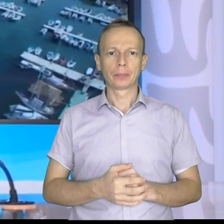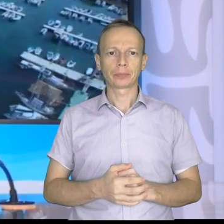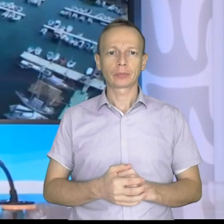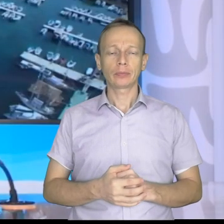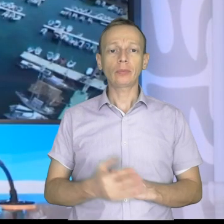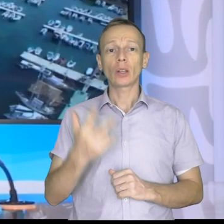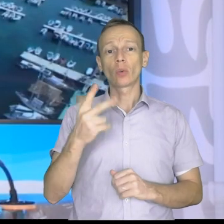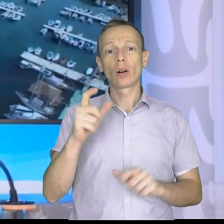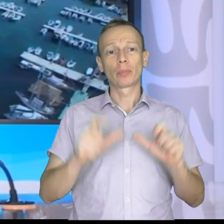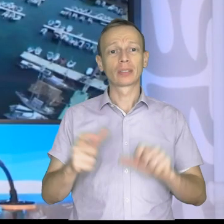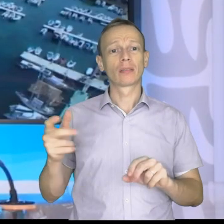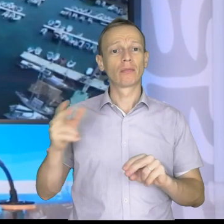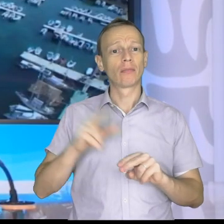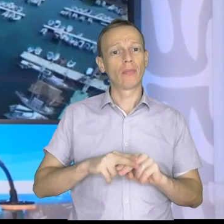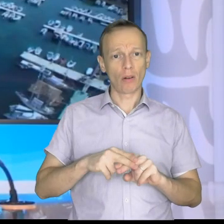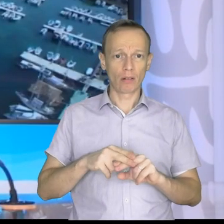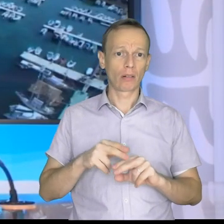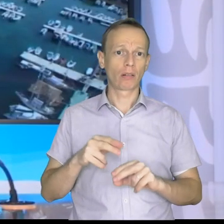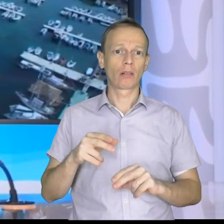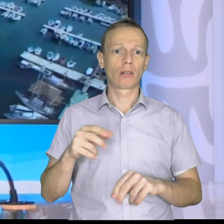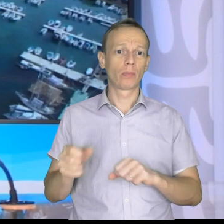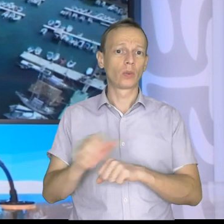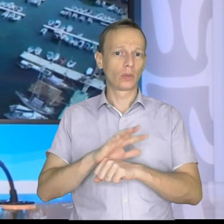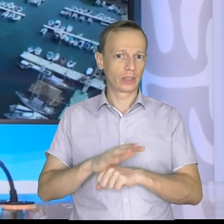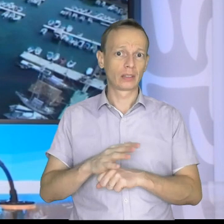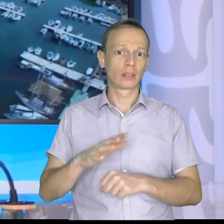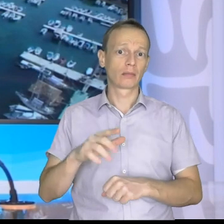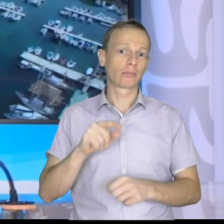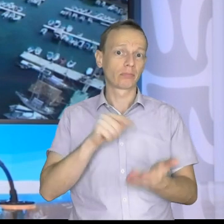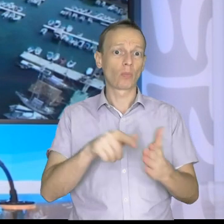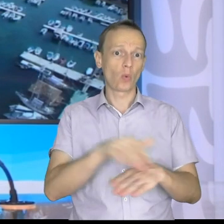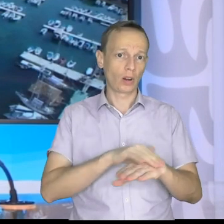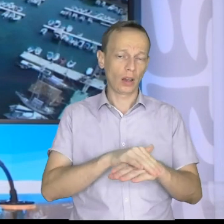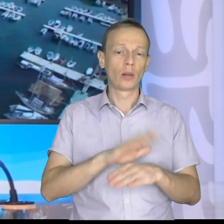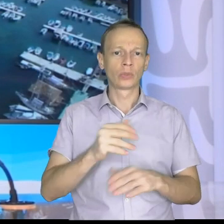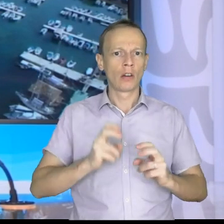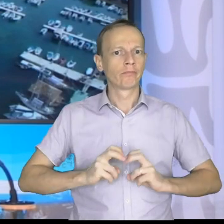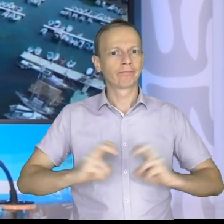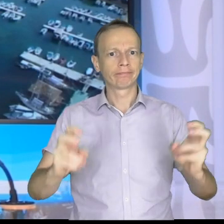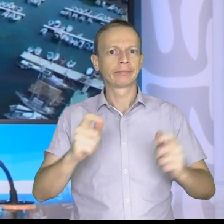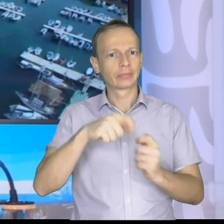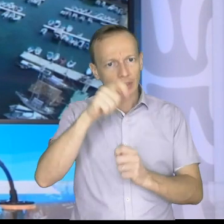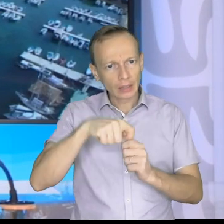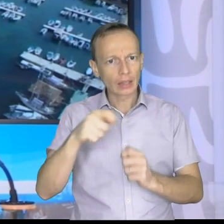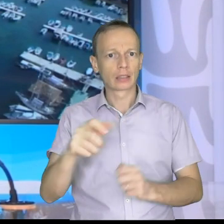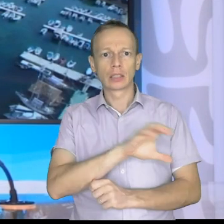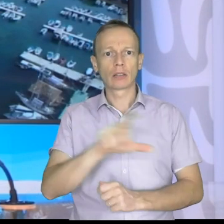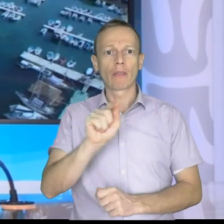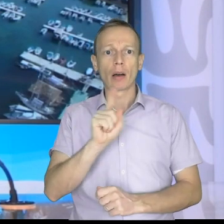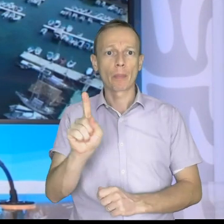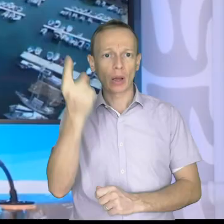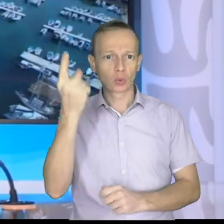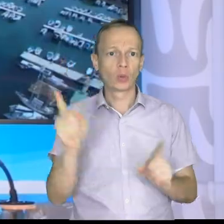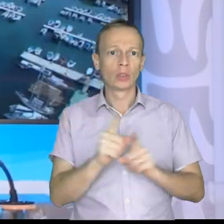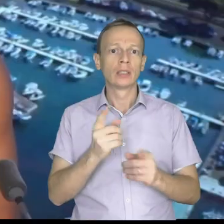3 décès liés au coronavirus, la commune de Moorea multiplie les tests, soit plus de 120 par jour. Le plan de sauvegarde prévoit également 3 nouveaux centres